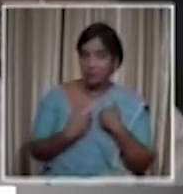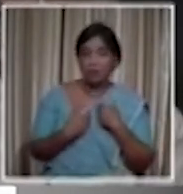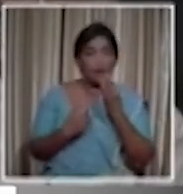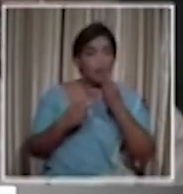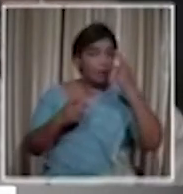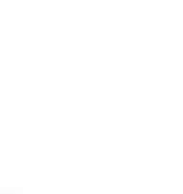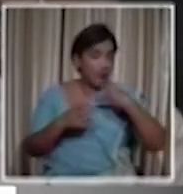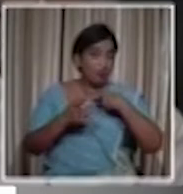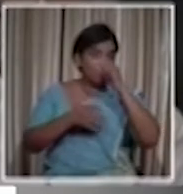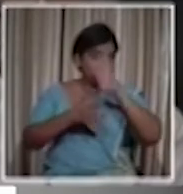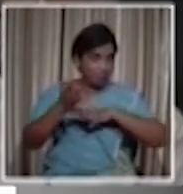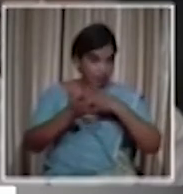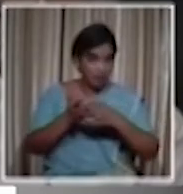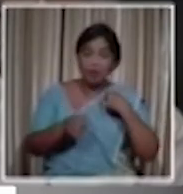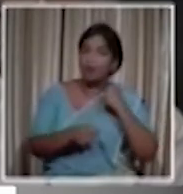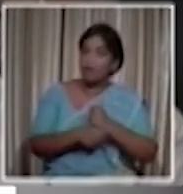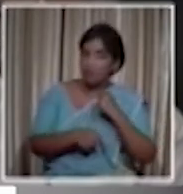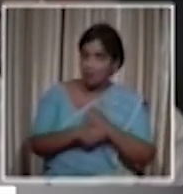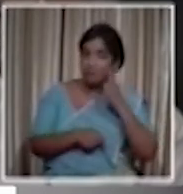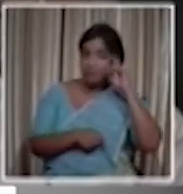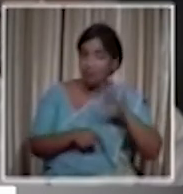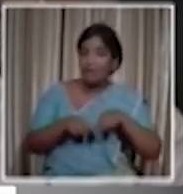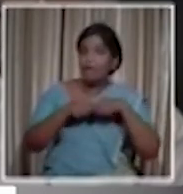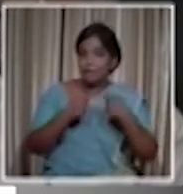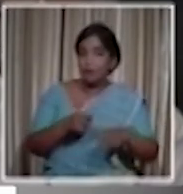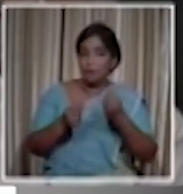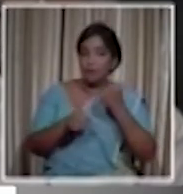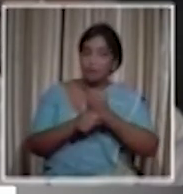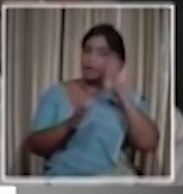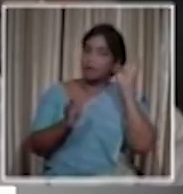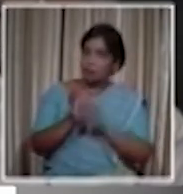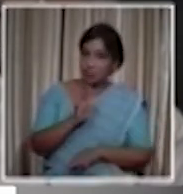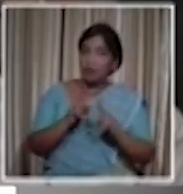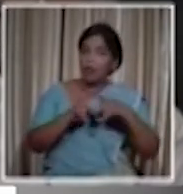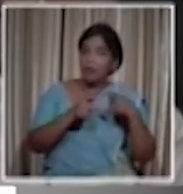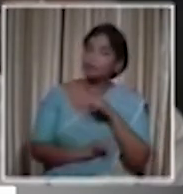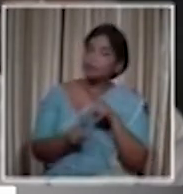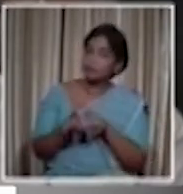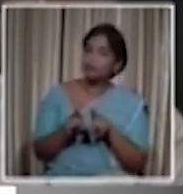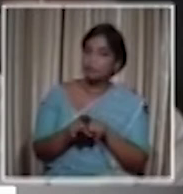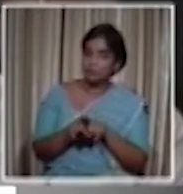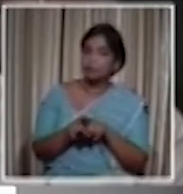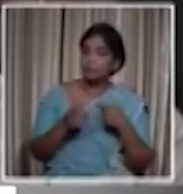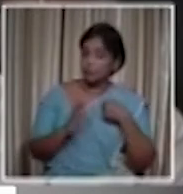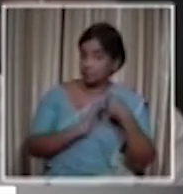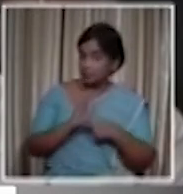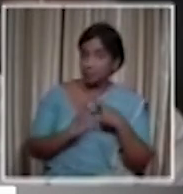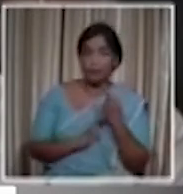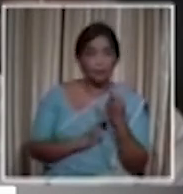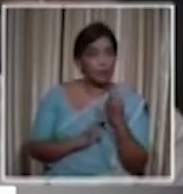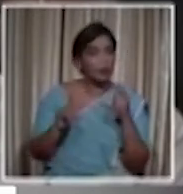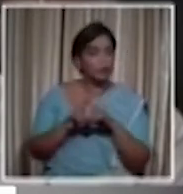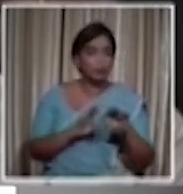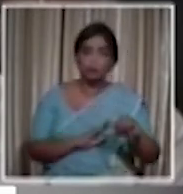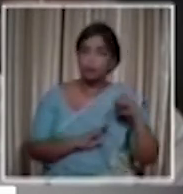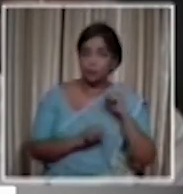අයවැය මගින් රජයේ අනවශ්‍ය වියදම් අපි කපා දමනවා. අනෙක් වියදම් සීමා කරනවා. අපේ රටේ ආර්ථික වශයෙන්